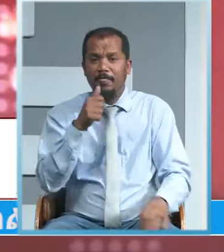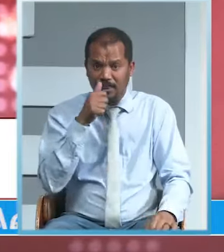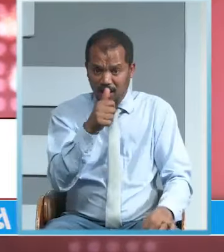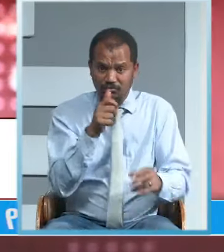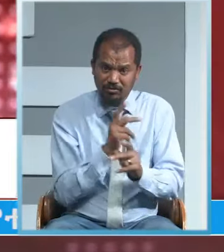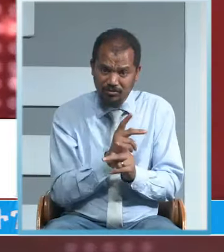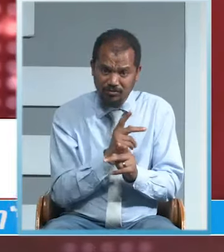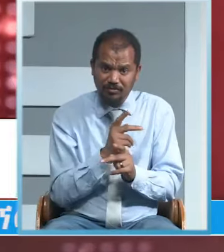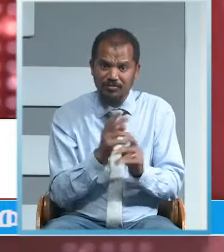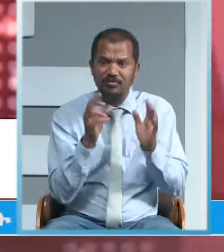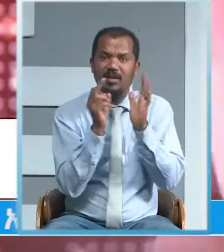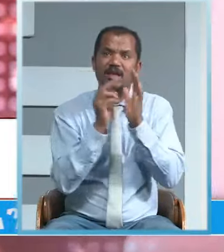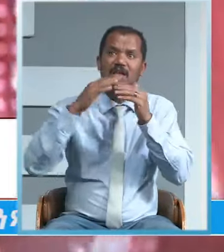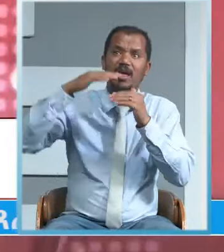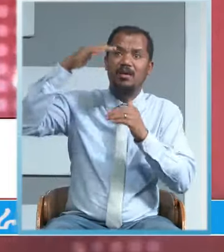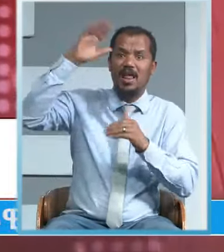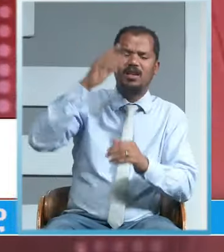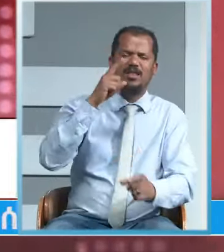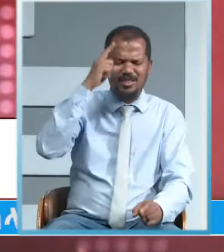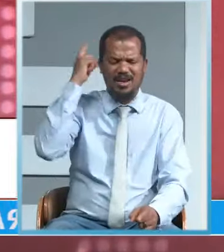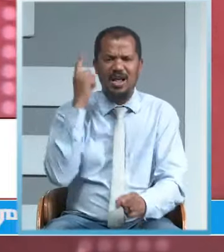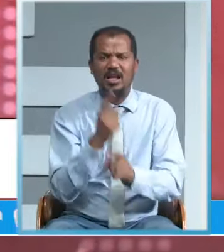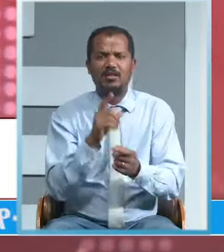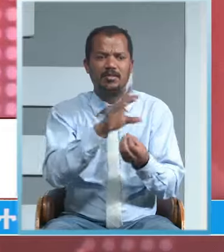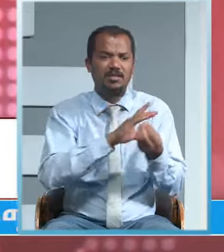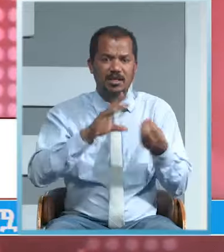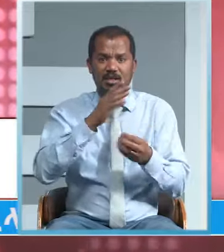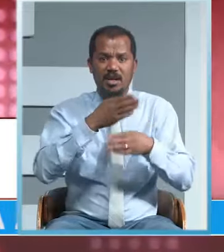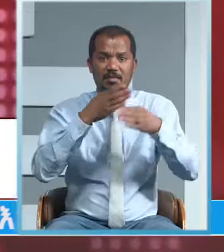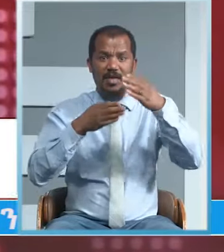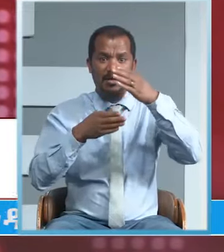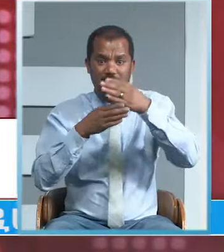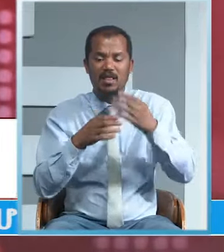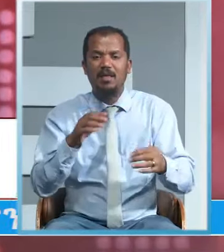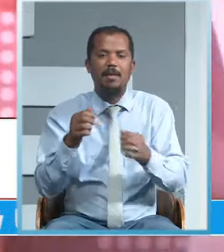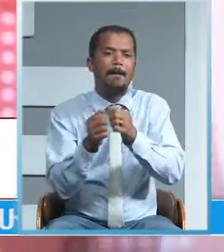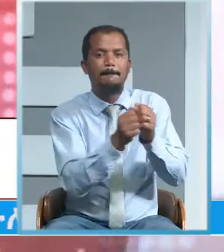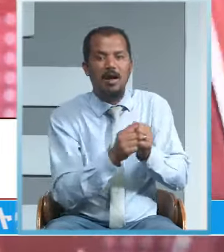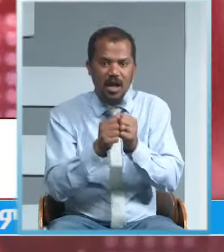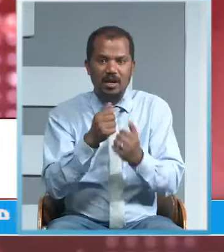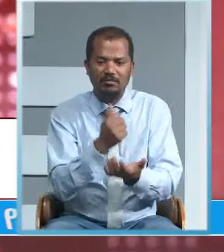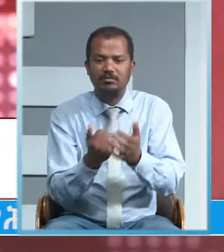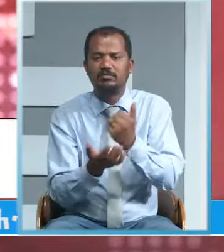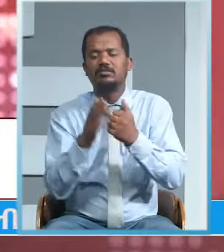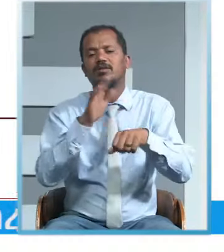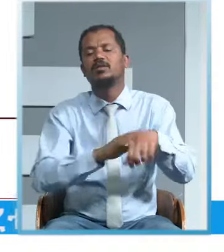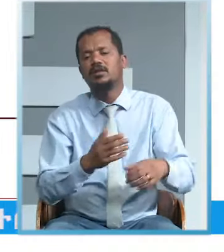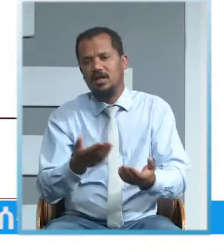በማራቅ የህግ የበላይነት የተረጋገጠበት ክልል ለመገንባት በጋራ እንዲረባረብ ጥሪ